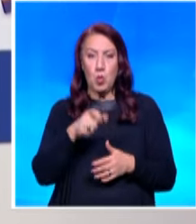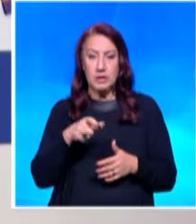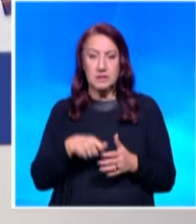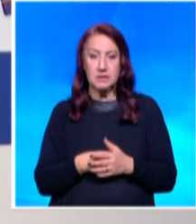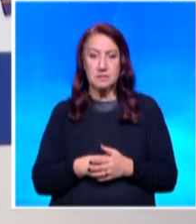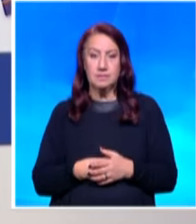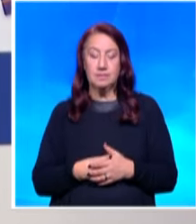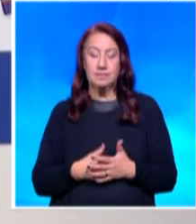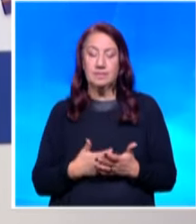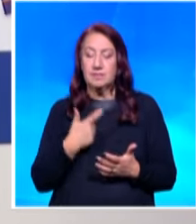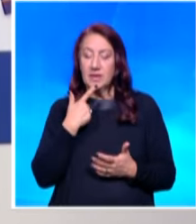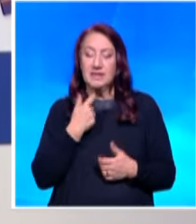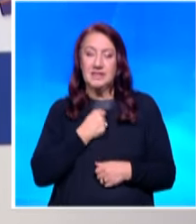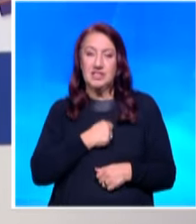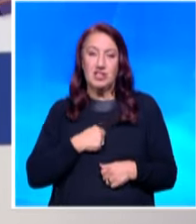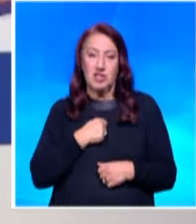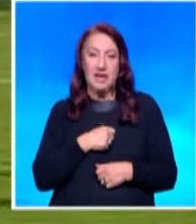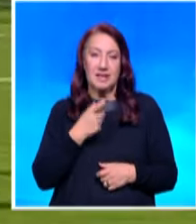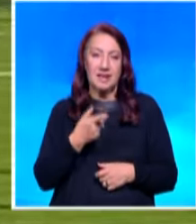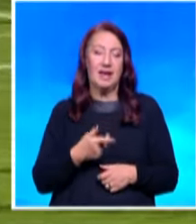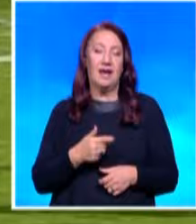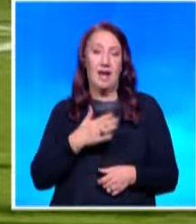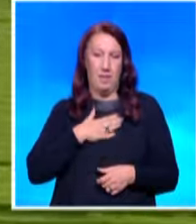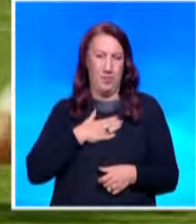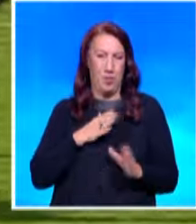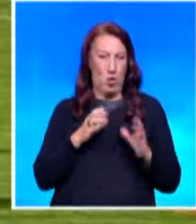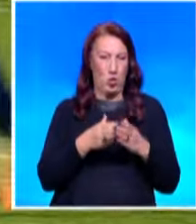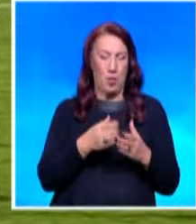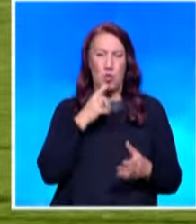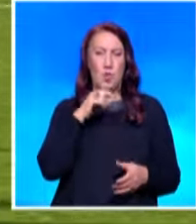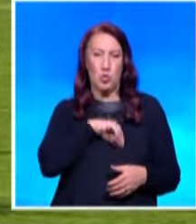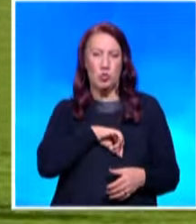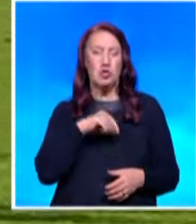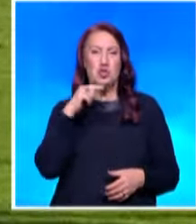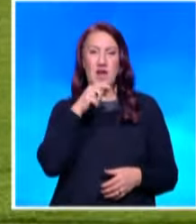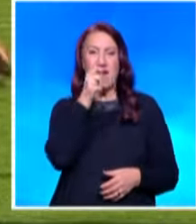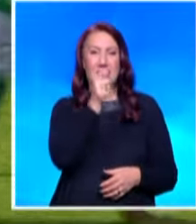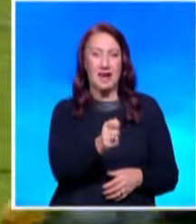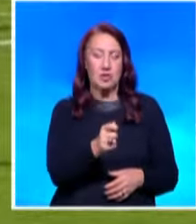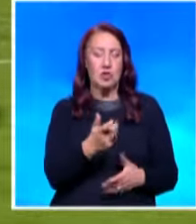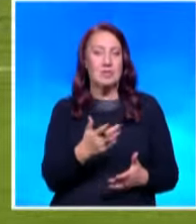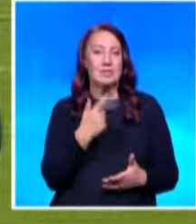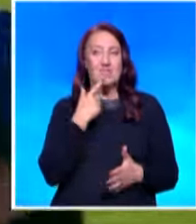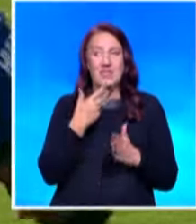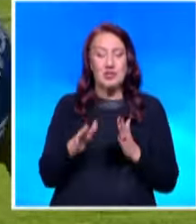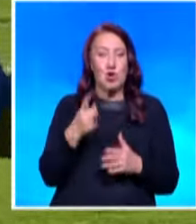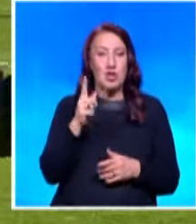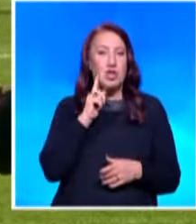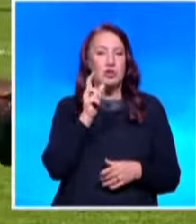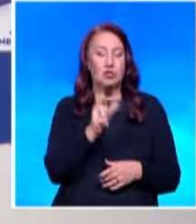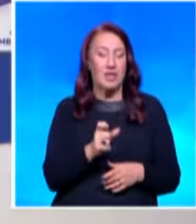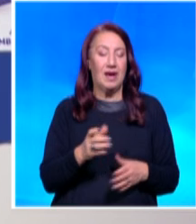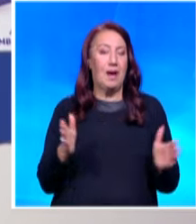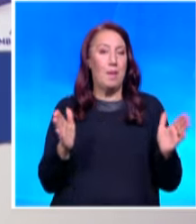Той червен картон малко побърка самите, тъй като трудно може да преседаш човек по-малко. И предавахме инициативата, но не